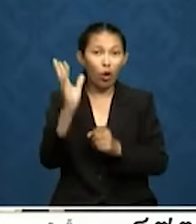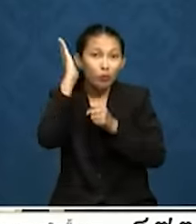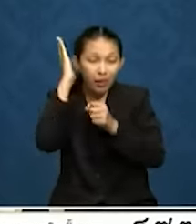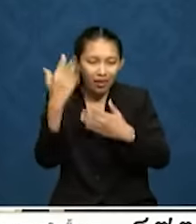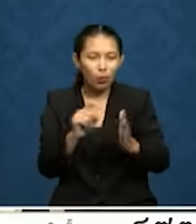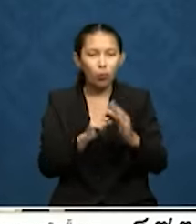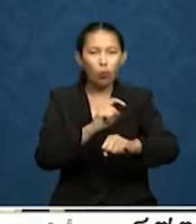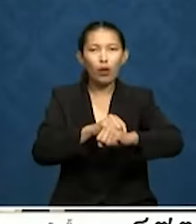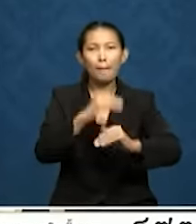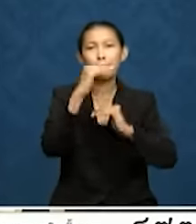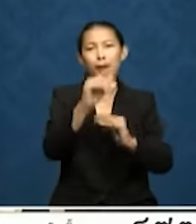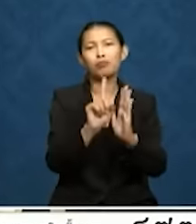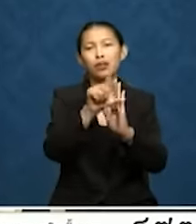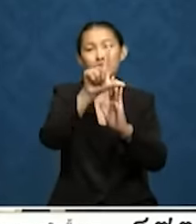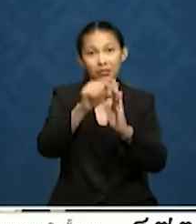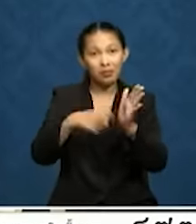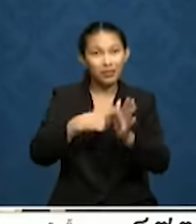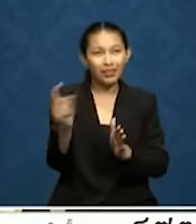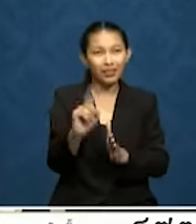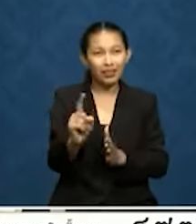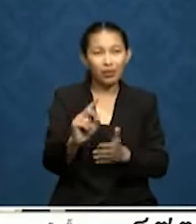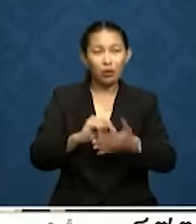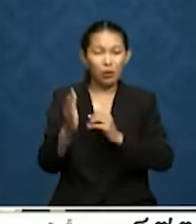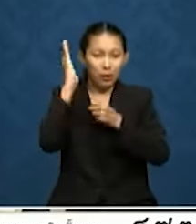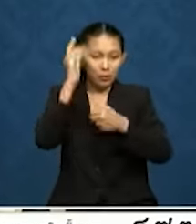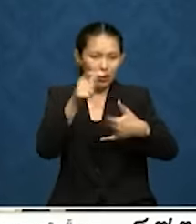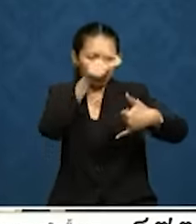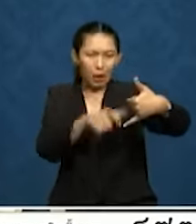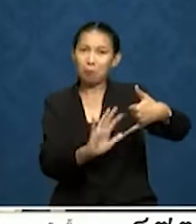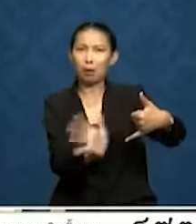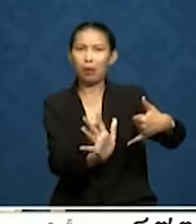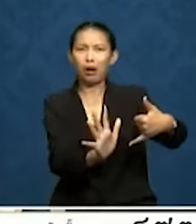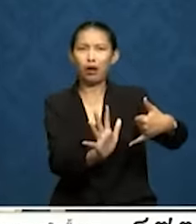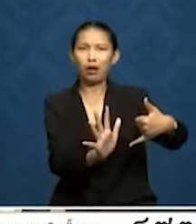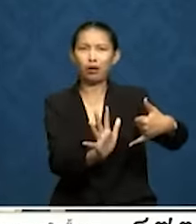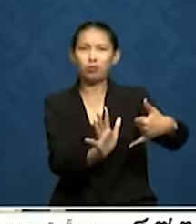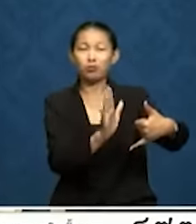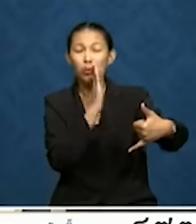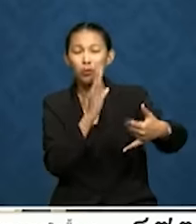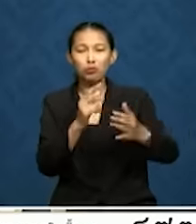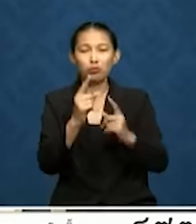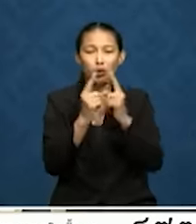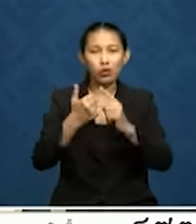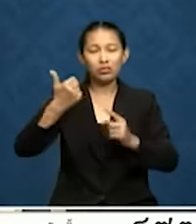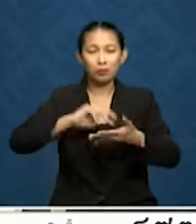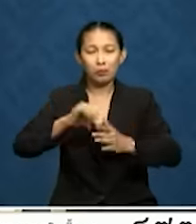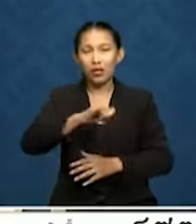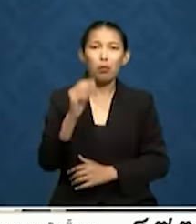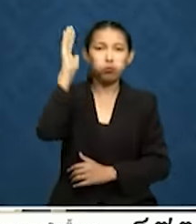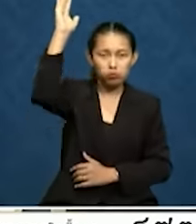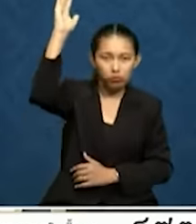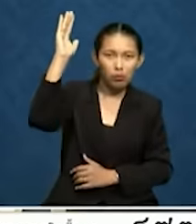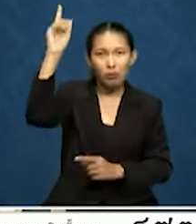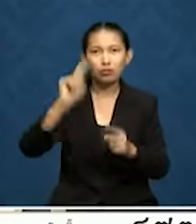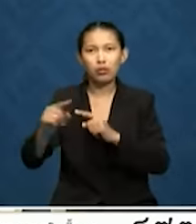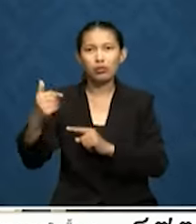ก็อยู่ในเหตุผลที่จะพูดถึงก็คือไม่อภิปรายเรื่องคุณสมบัติถ้าก้าวไกลไปเรื่องอื่นอาจจะมีการประท้วงก็อยากให้การประชุ